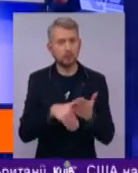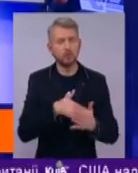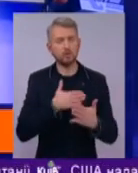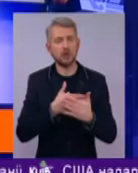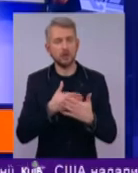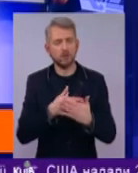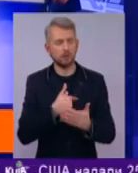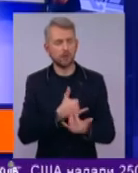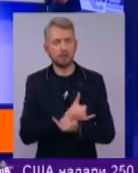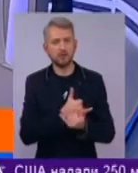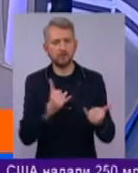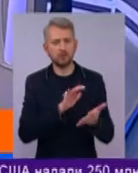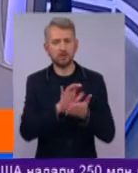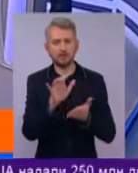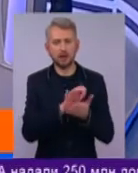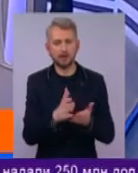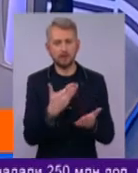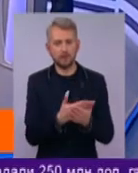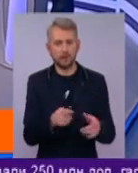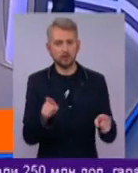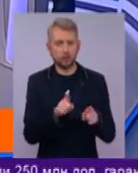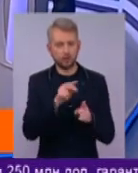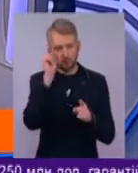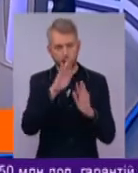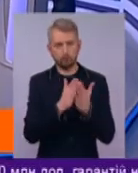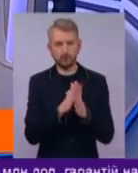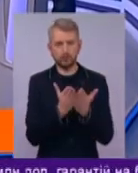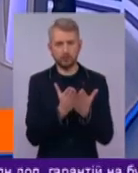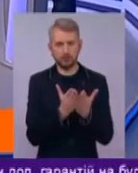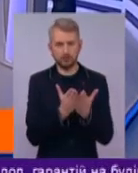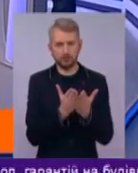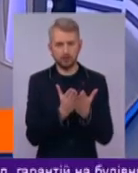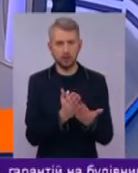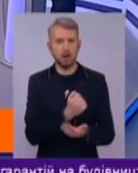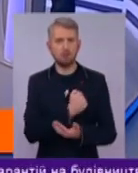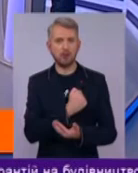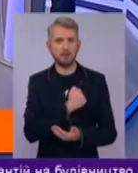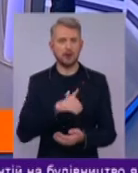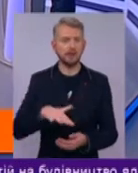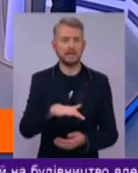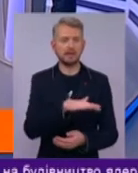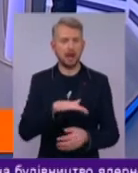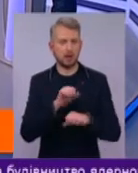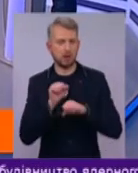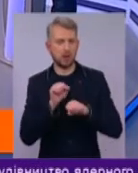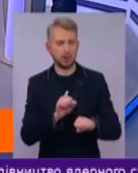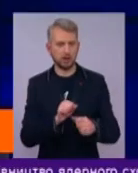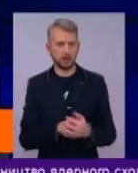волонтерів обезпечили іздання от такого учебника бойця територіальної оборони.